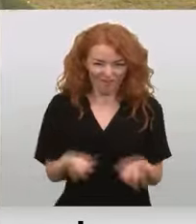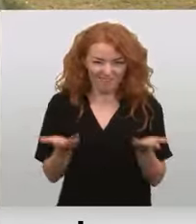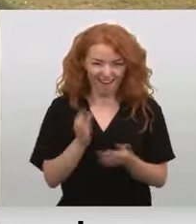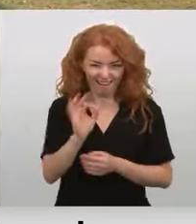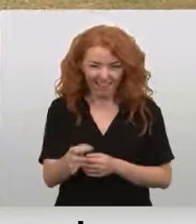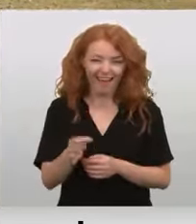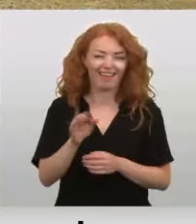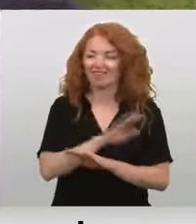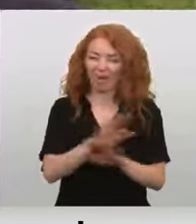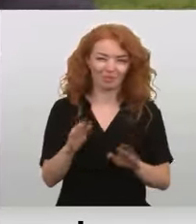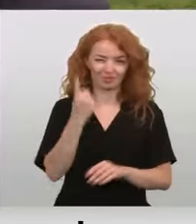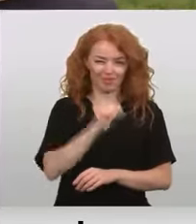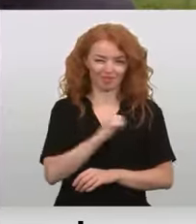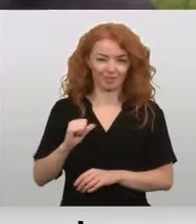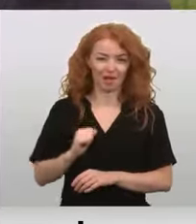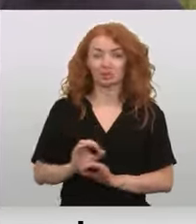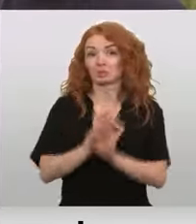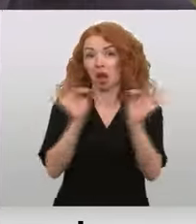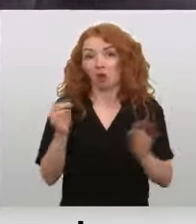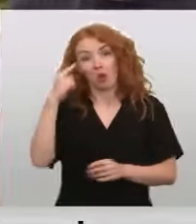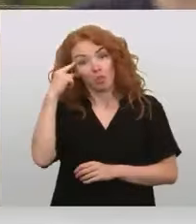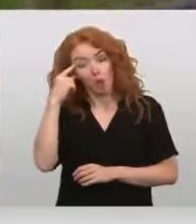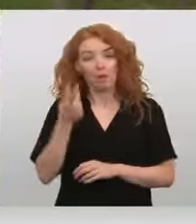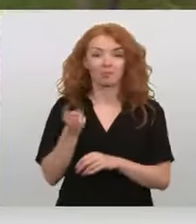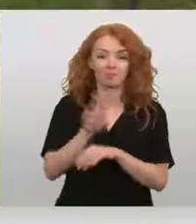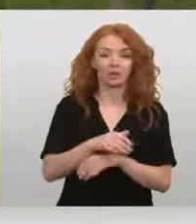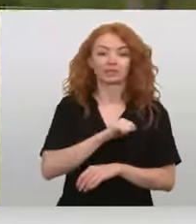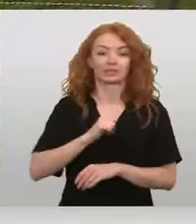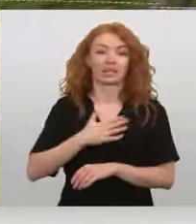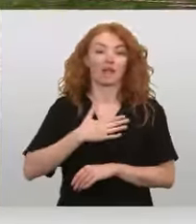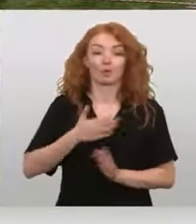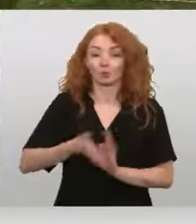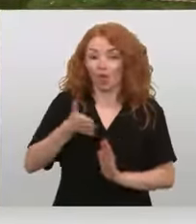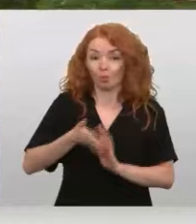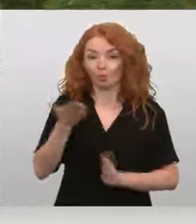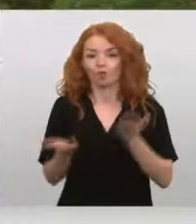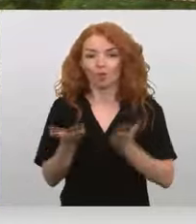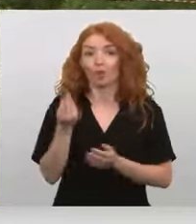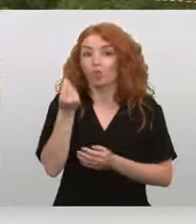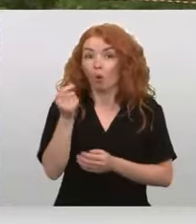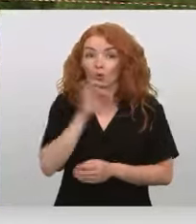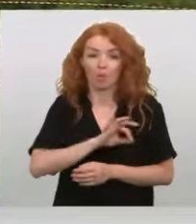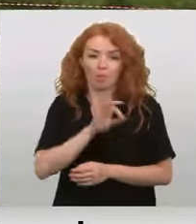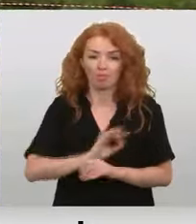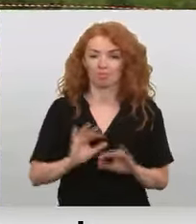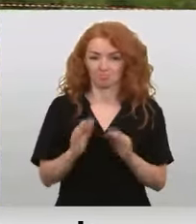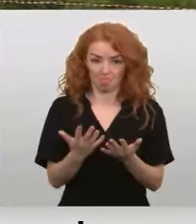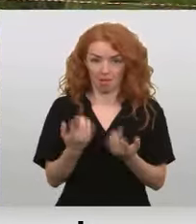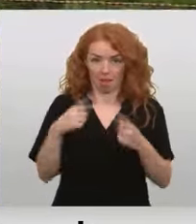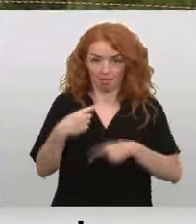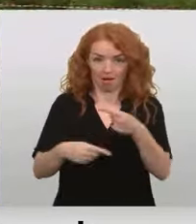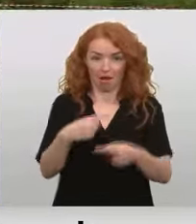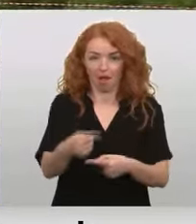kad tu nebūsi viens. Sākumā domāju nākt vienkārši, lai sevi uzlabotu un varbūt kaut kādu naudiņu nopelnīt, bet laika